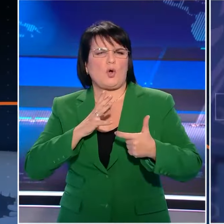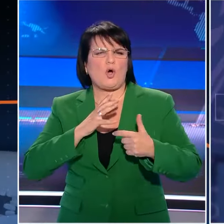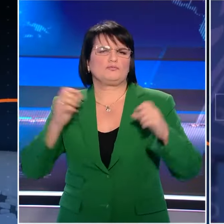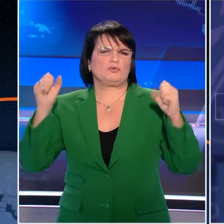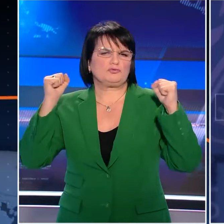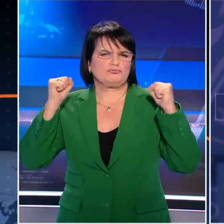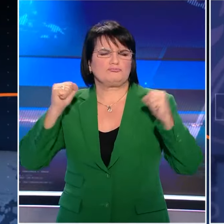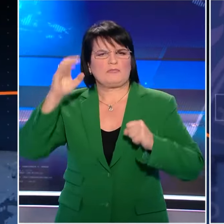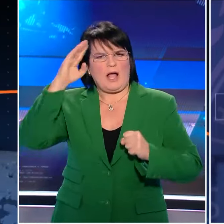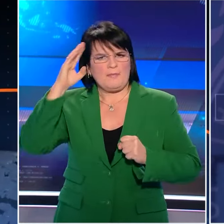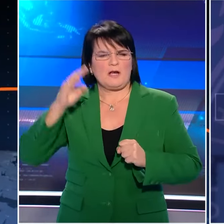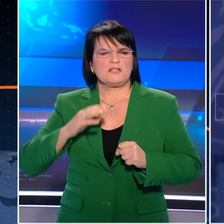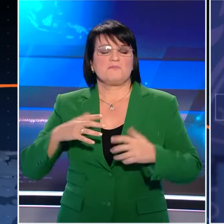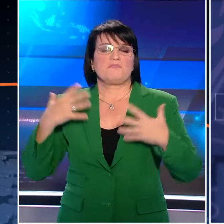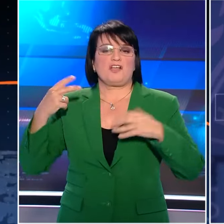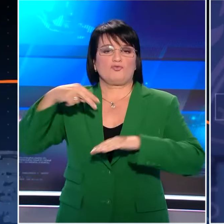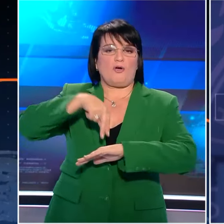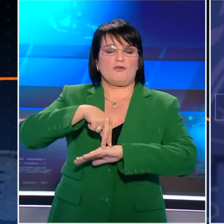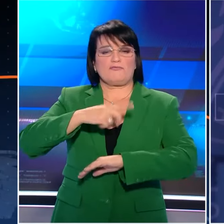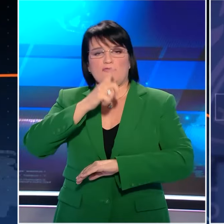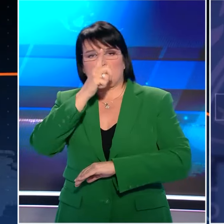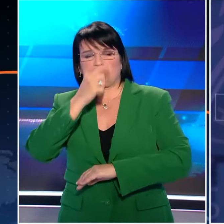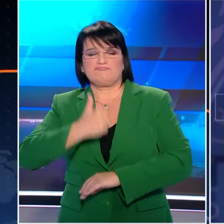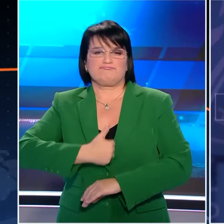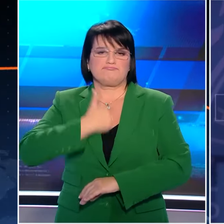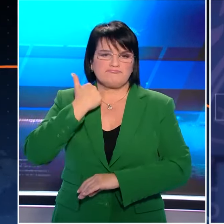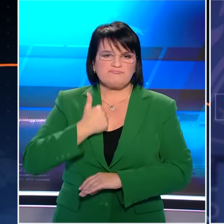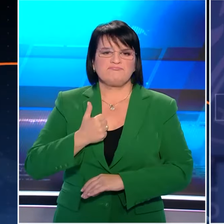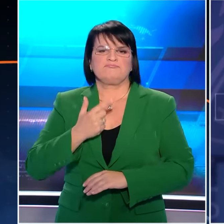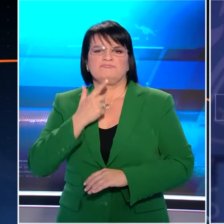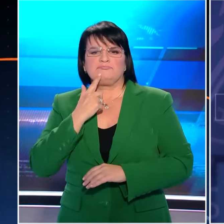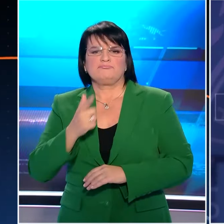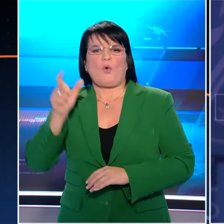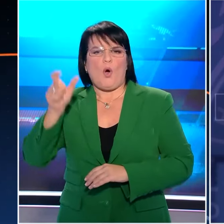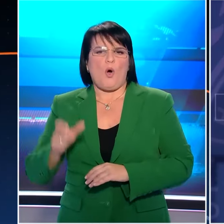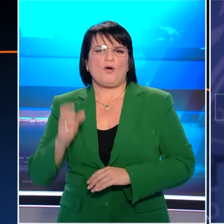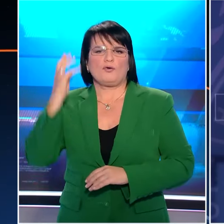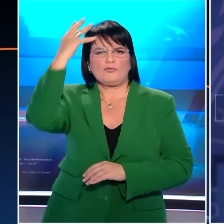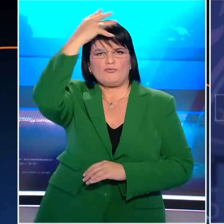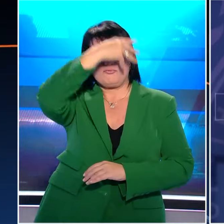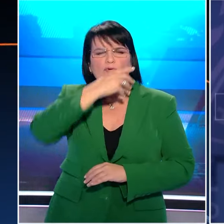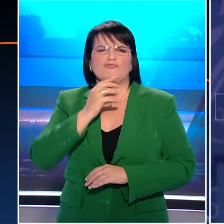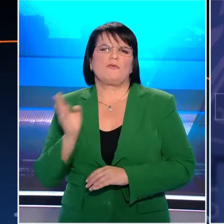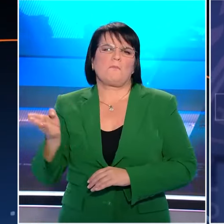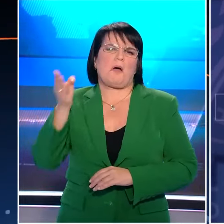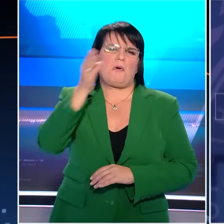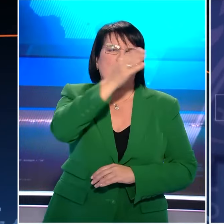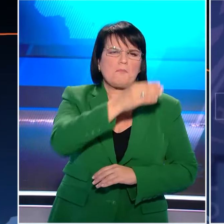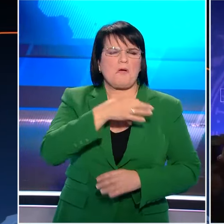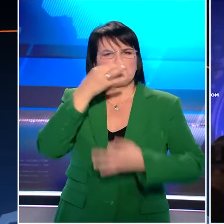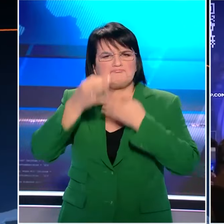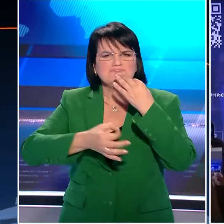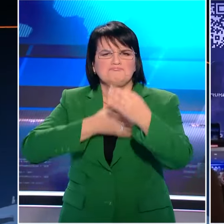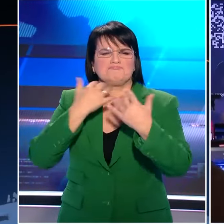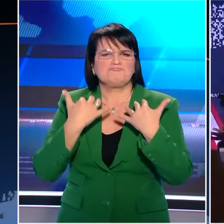Με τον αέρα του νικητή στις προκριματικές εκλογές των Ρεπουμπλικανών στην Αϊόβα, ο Ντόναλντ Τραμπ οργώνει πλέον το New Hampshire για την μάχη της επόμενης